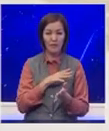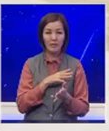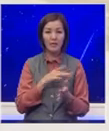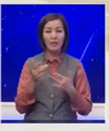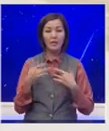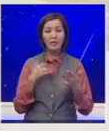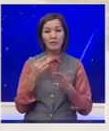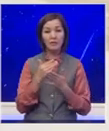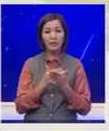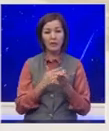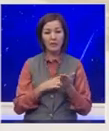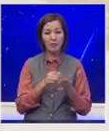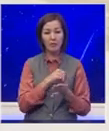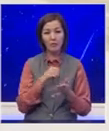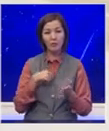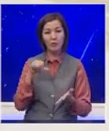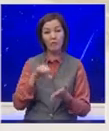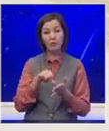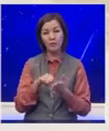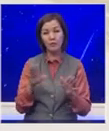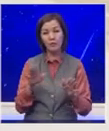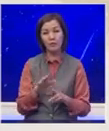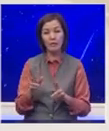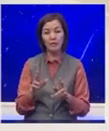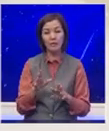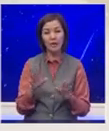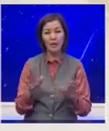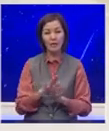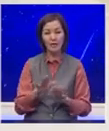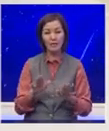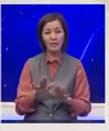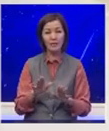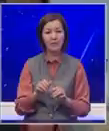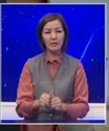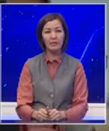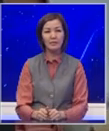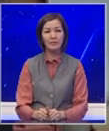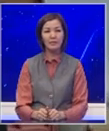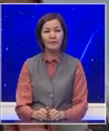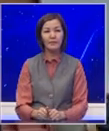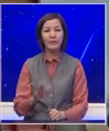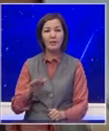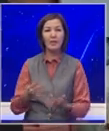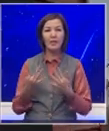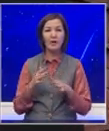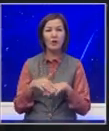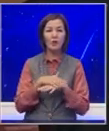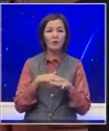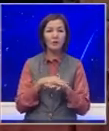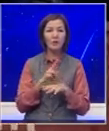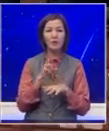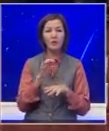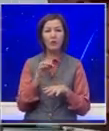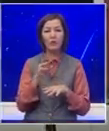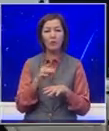Концерт бағдарламаның ішіне өздерінің өнерлерін қойып отыр. Солардың бәріне өзіміздің ауылдастарымызға рахметімді айтамын. Артынша ауыл азаматтары өзара көкпар